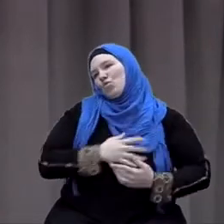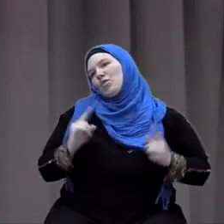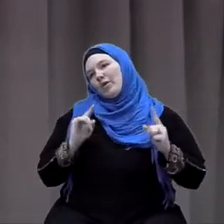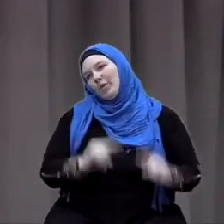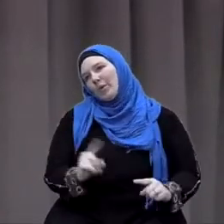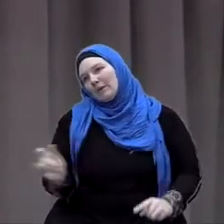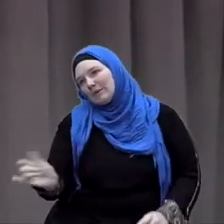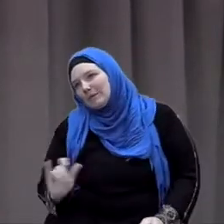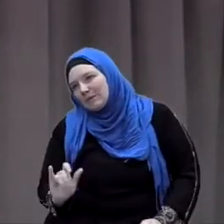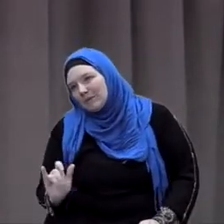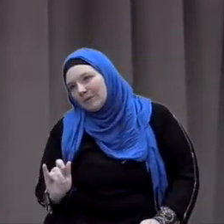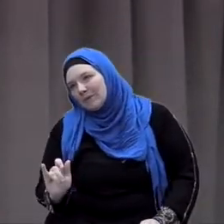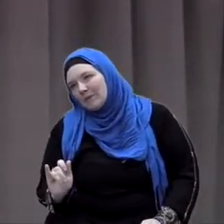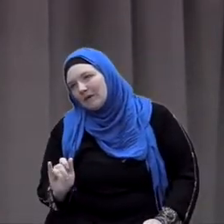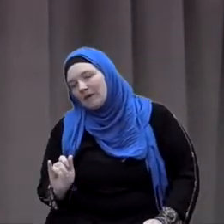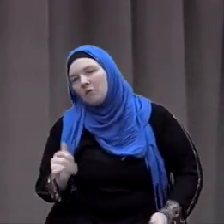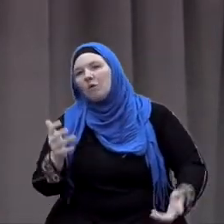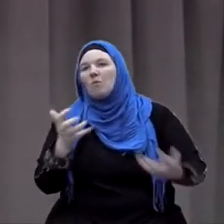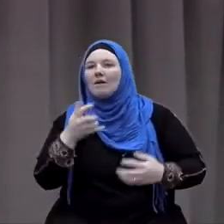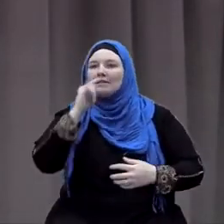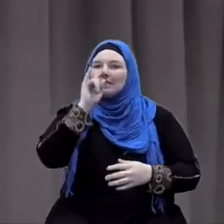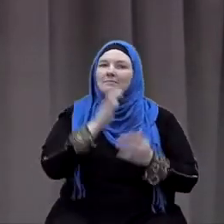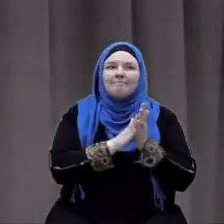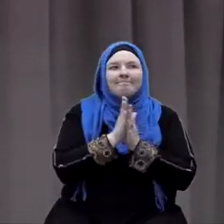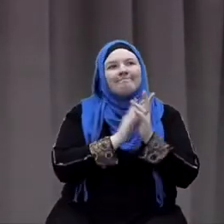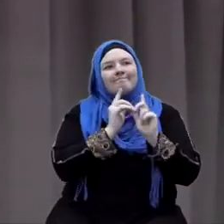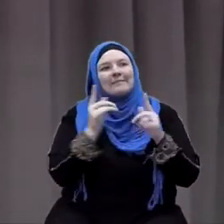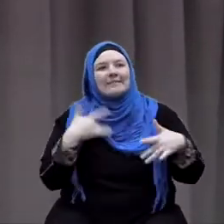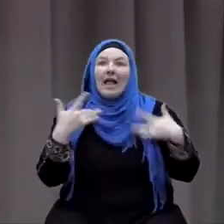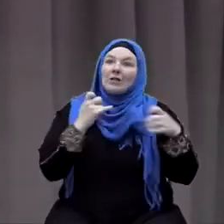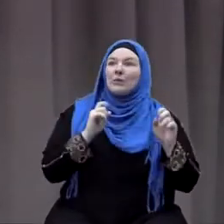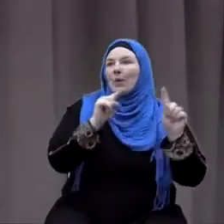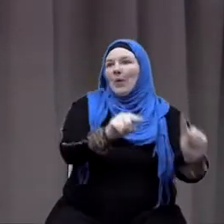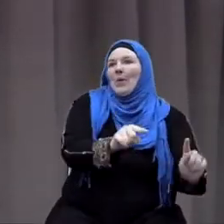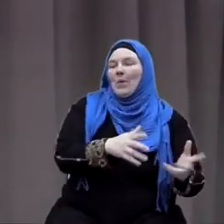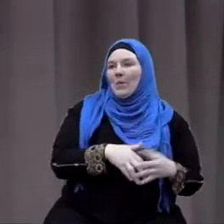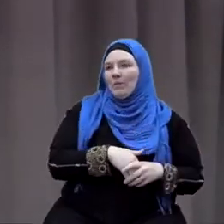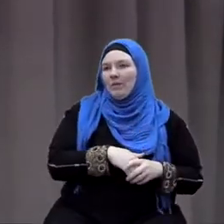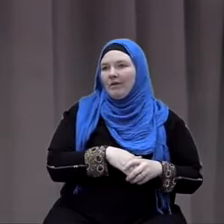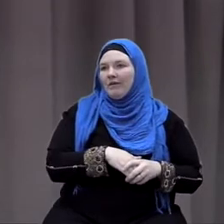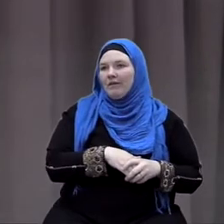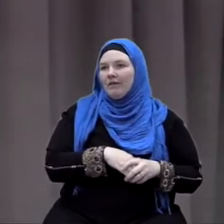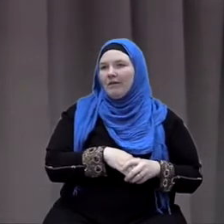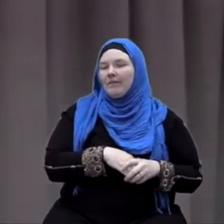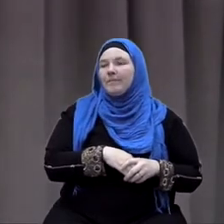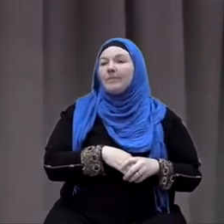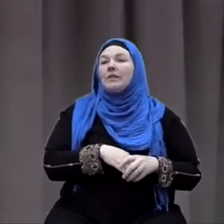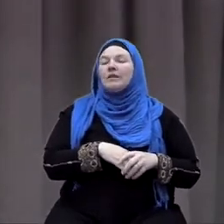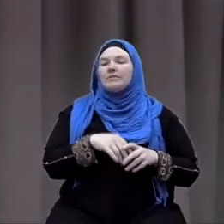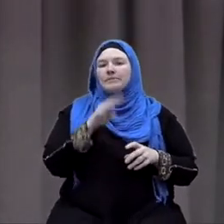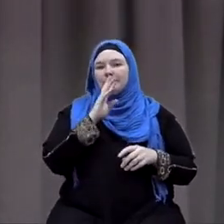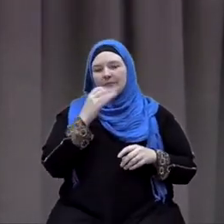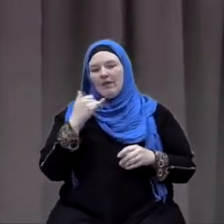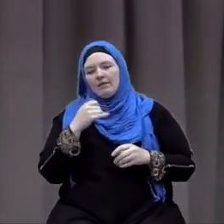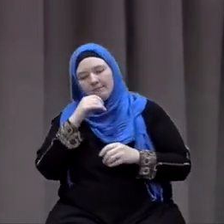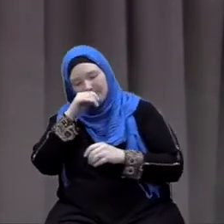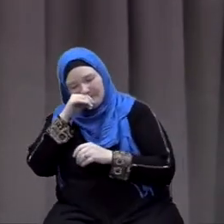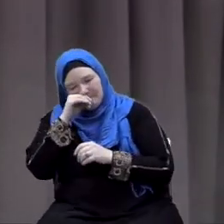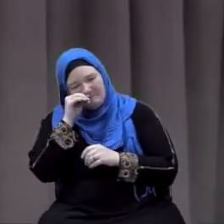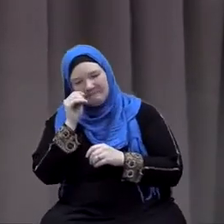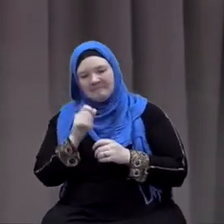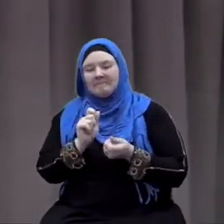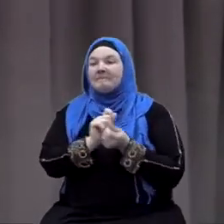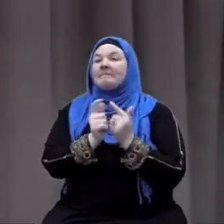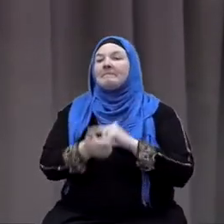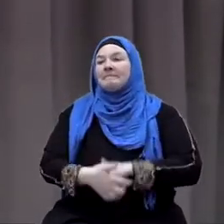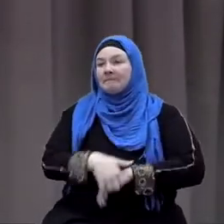تُرْفَعَ وَيُذْكَرْ فِيهَا اسْمُهُ وَيُذْكَرْ فِيهَا اسْمُهُ يسبح له فيها